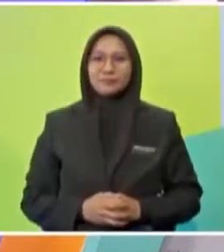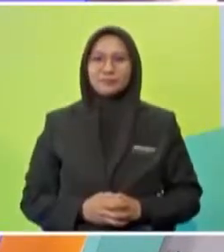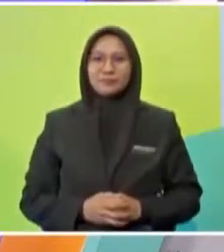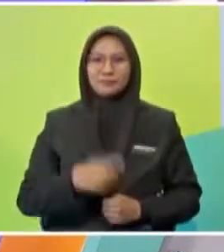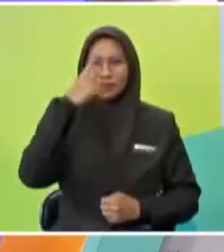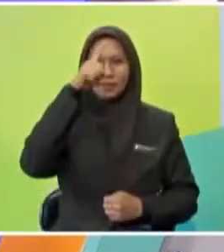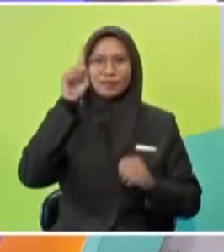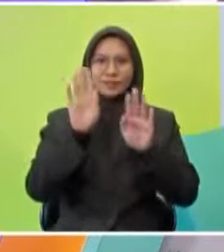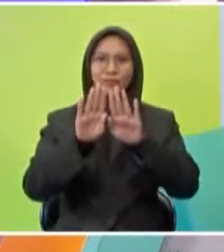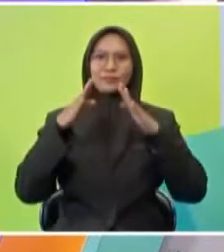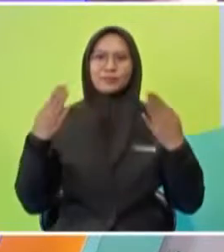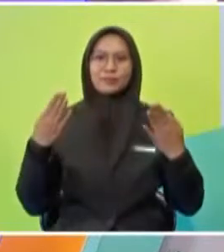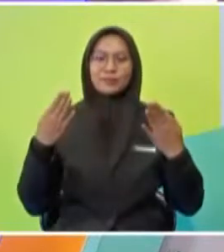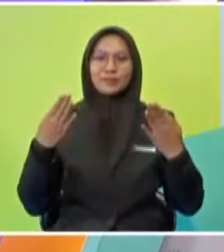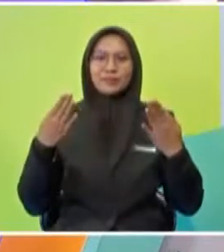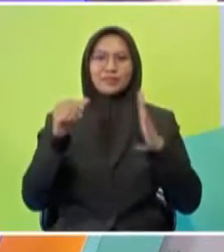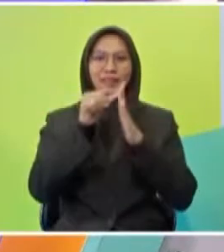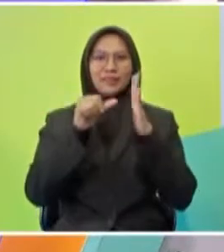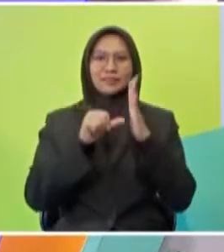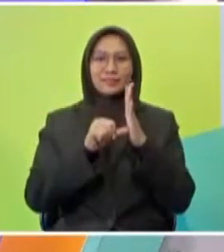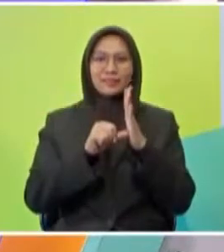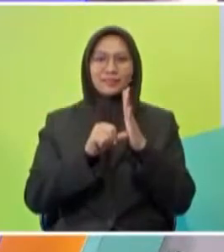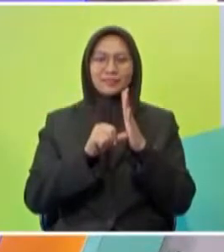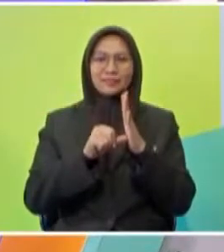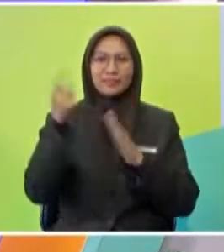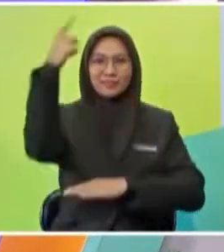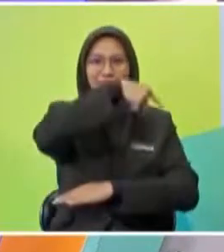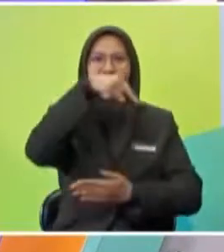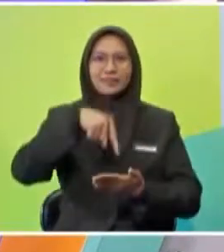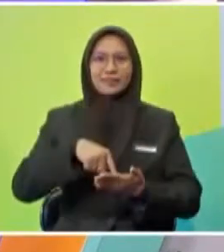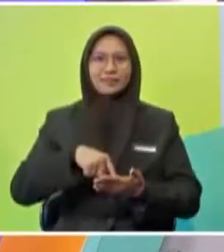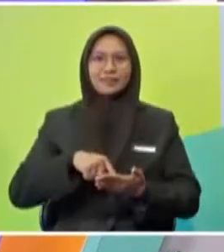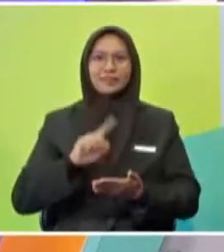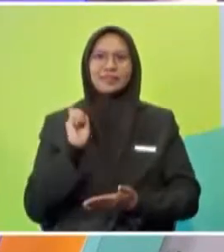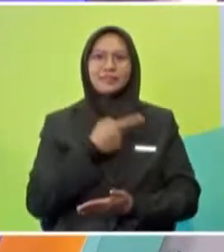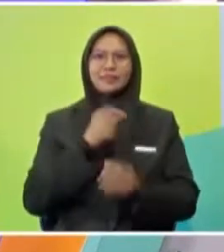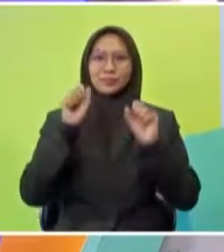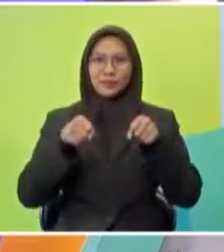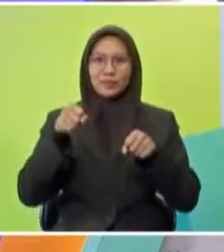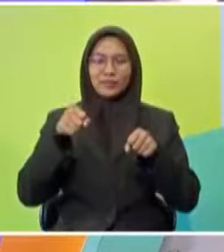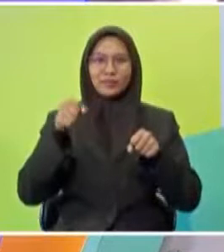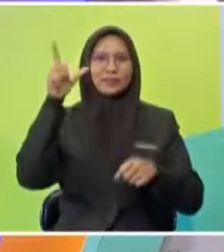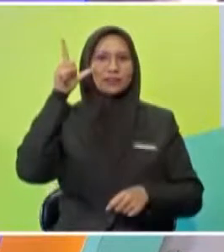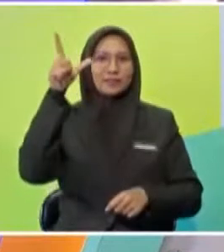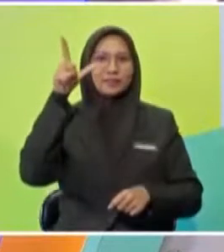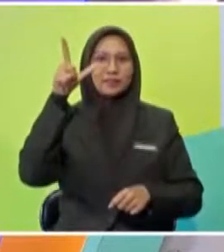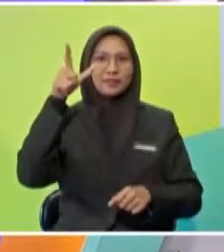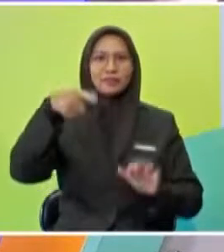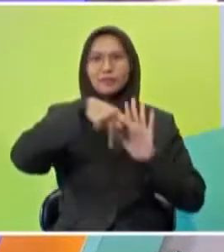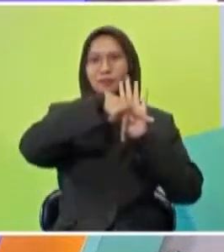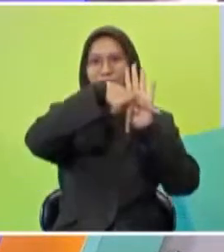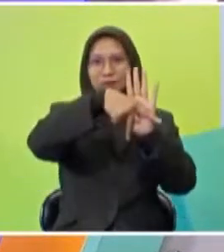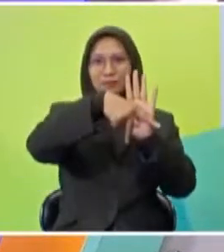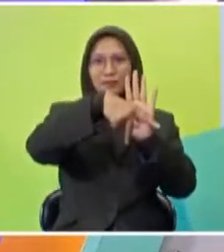pembuka acara, marilah sama-sama kita saksikan persembahan multimedia istimewa buat tontonan hadirin sempena